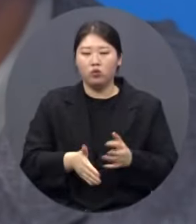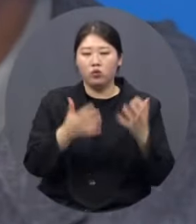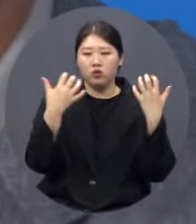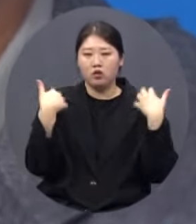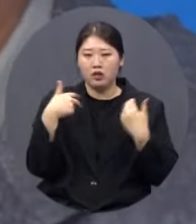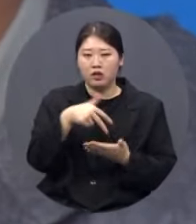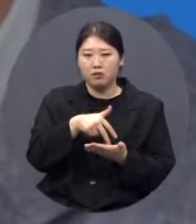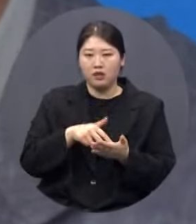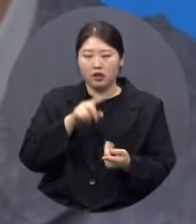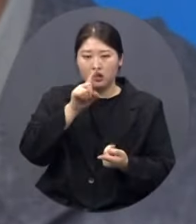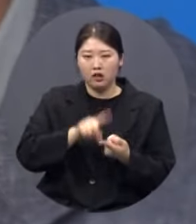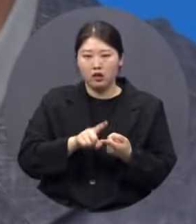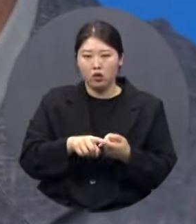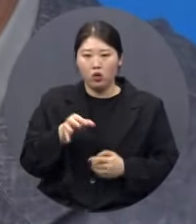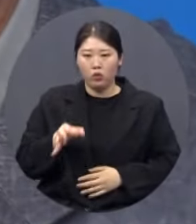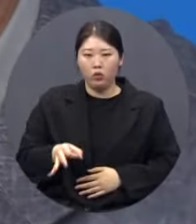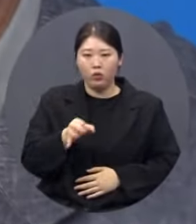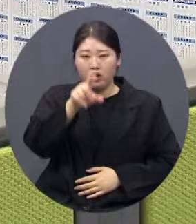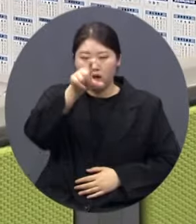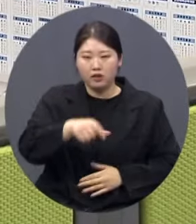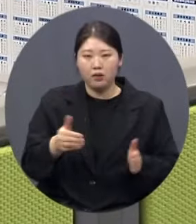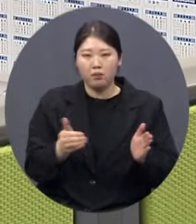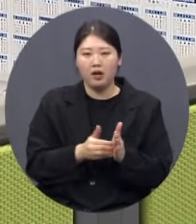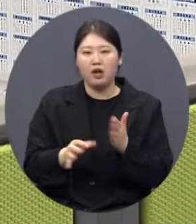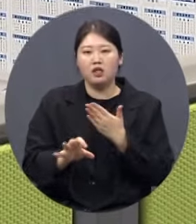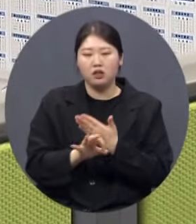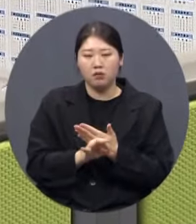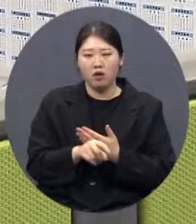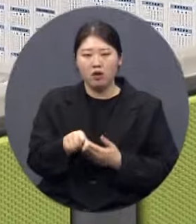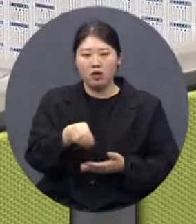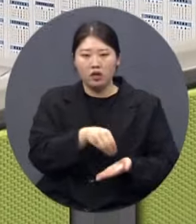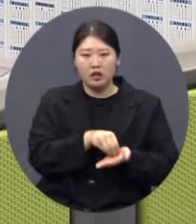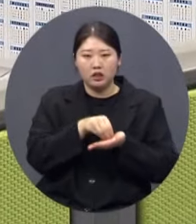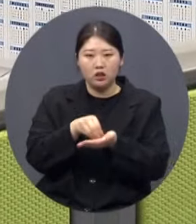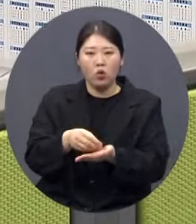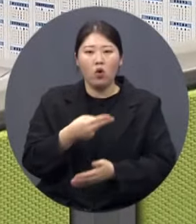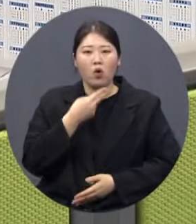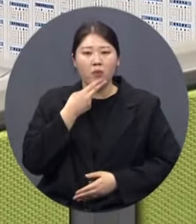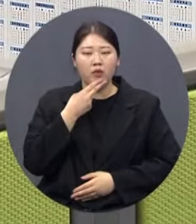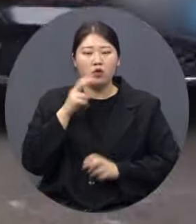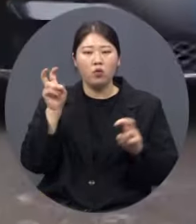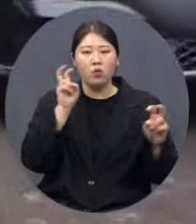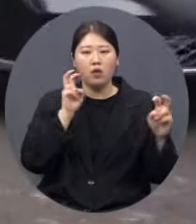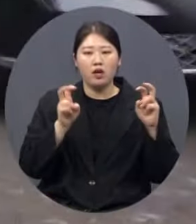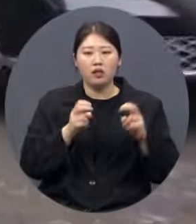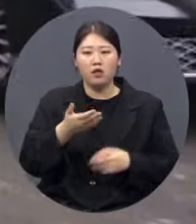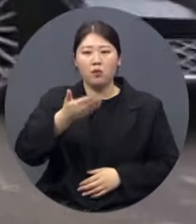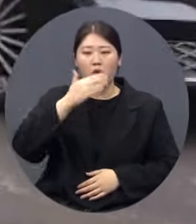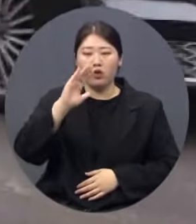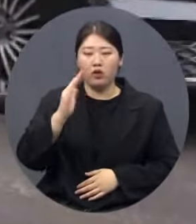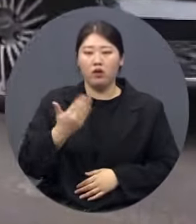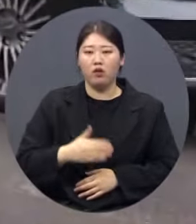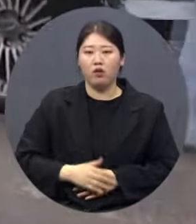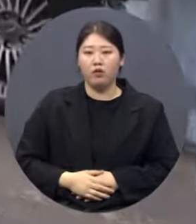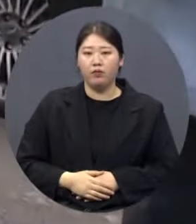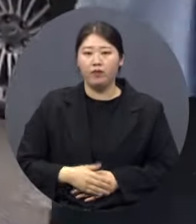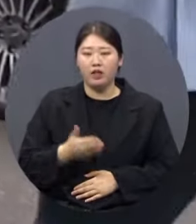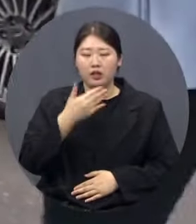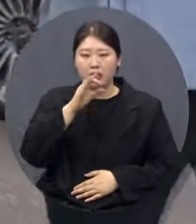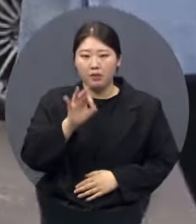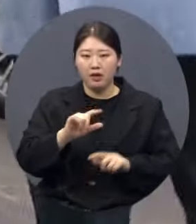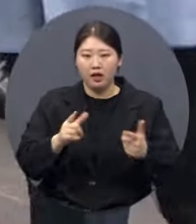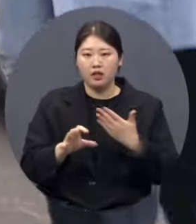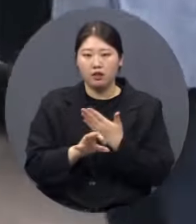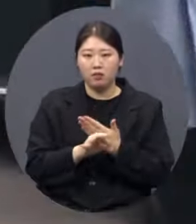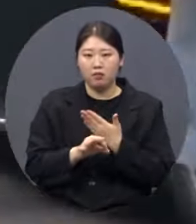음식값을 지불한 것이라면 미신고 업체에서 를한 것이 됩니다 식사비가 아니라면 지사